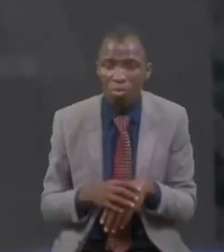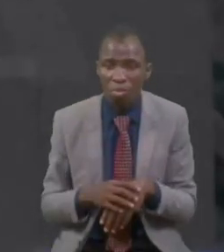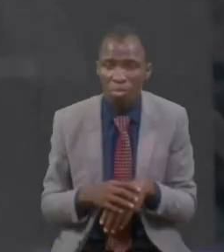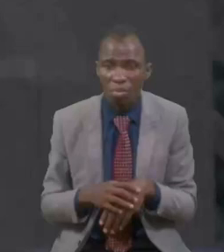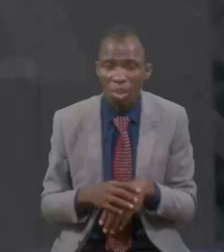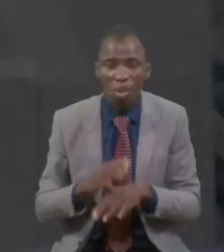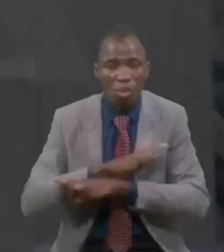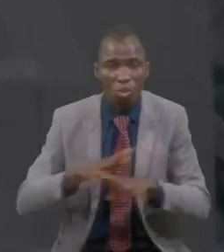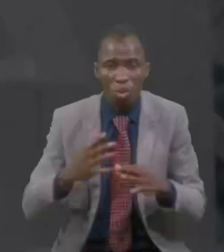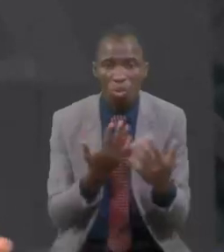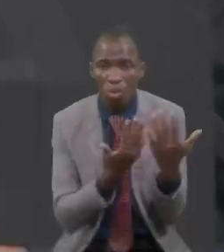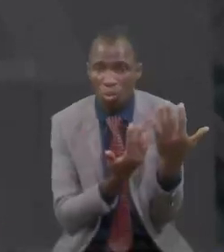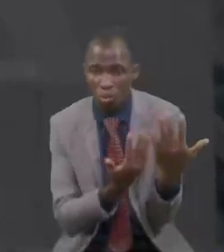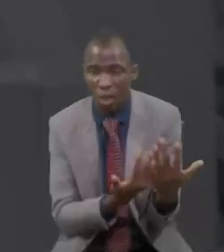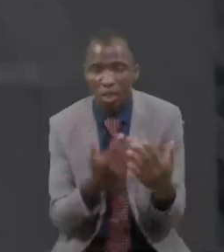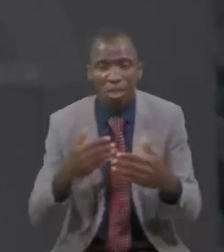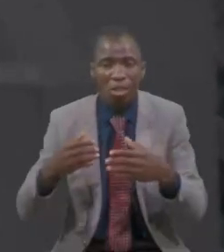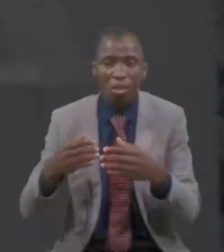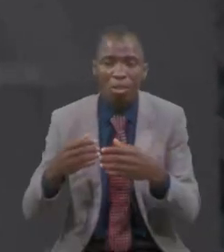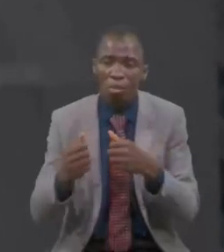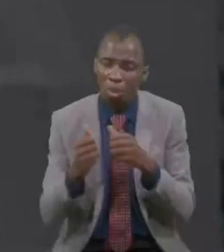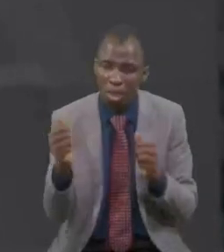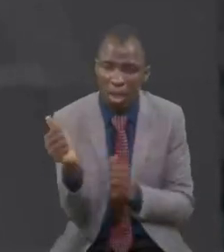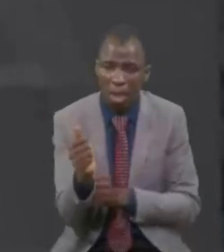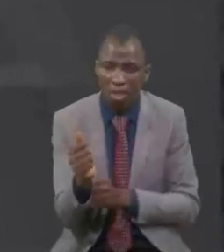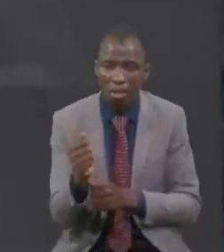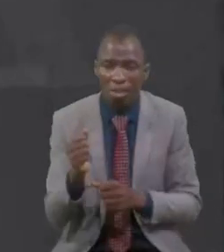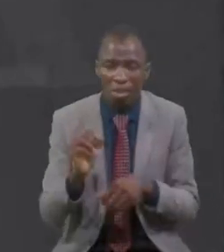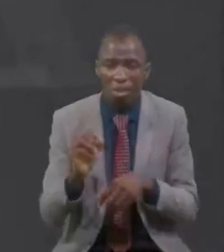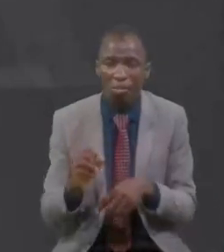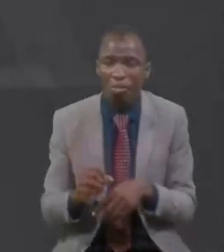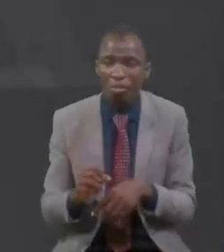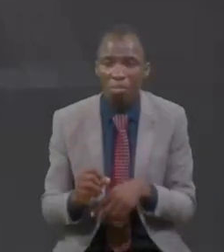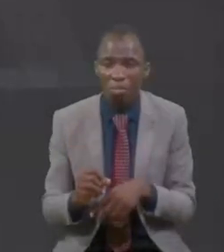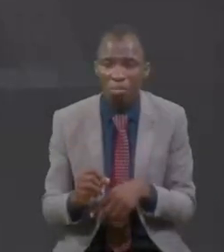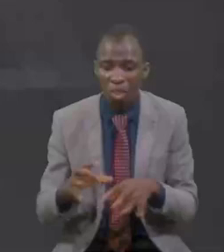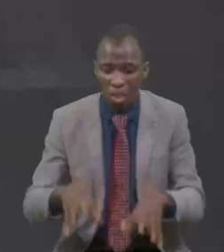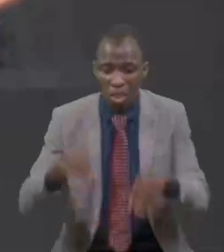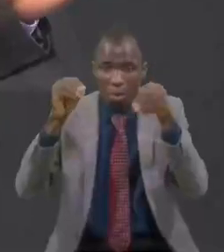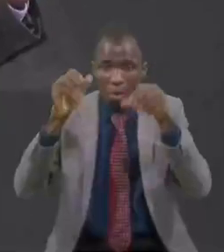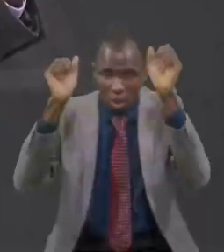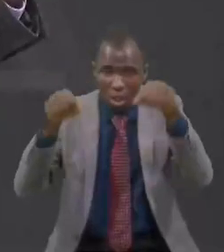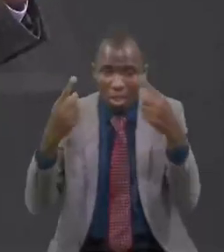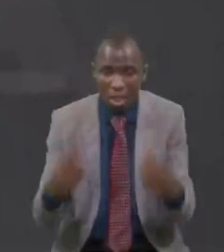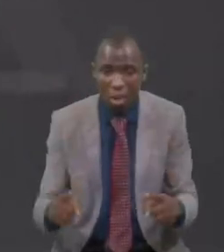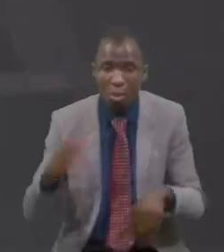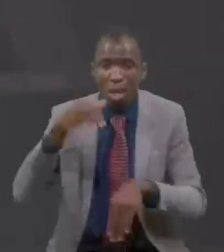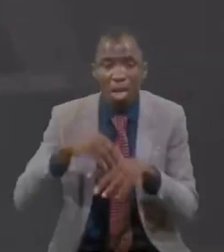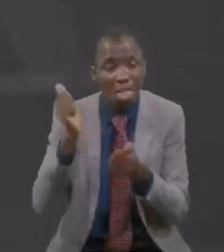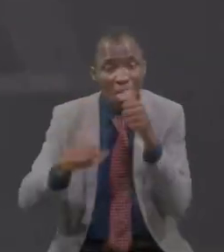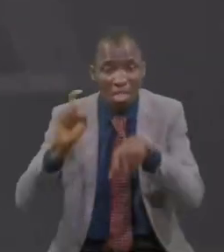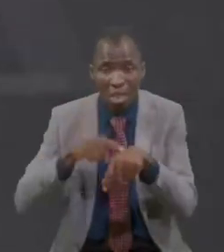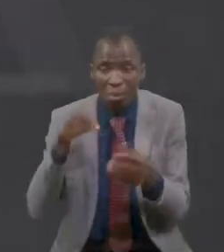n'attendez pas la l'enlèvement peut avoir lieu à tout moment voici